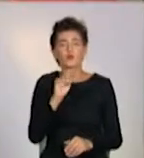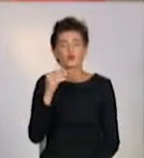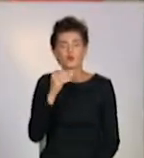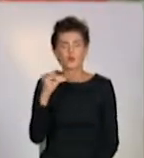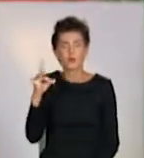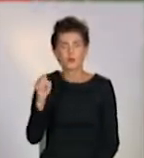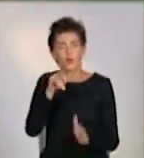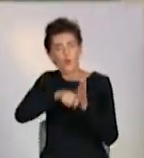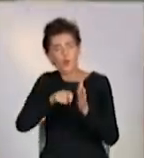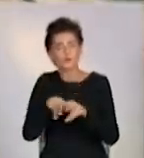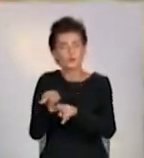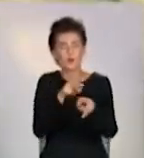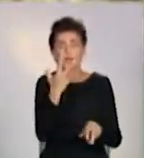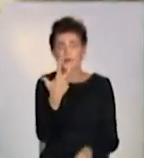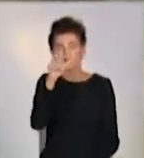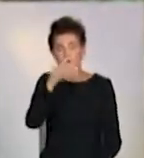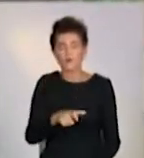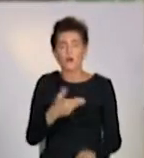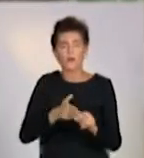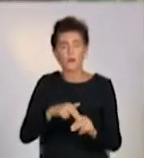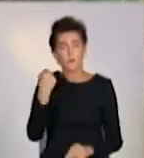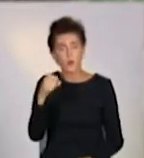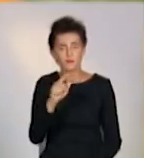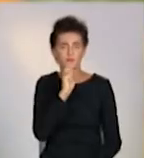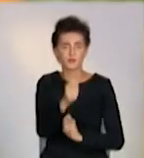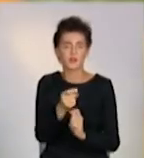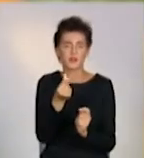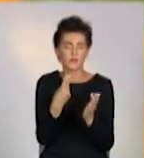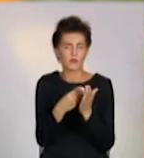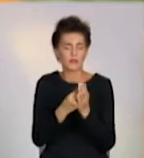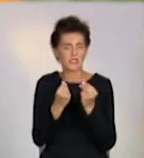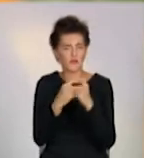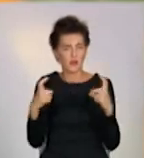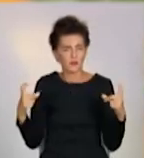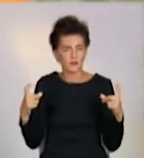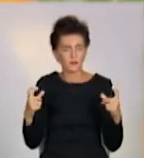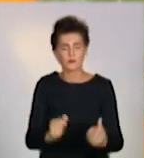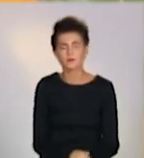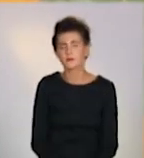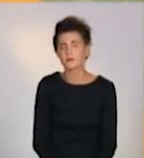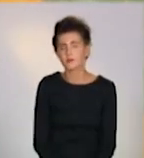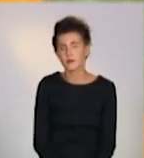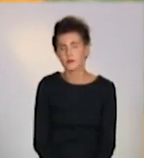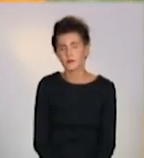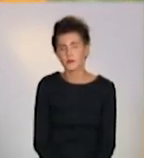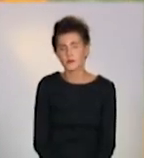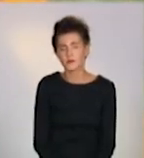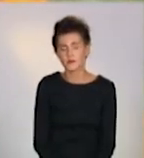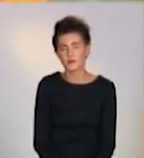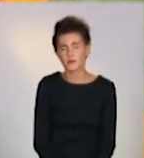Трьох переможців нагородять грошовими сертифікатами. Валентина Чурікова, Владислав Борисов, телеканал «Донбас».